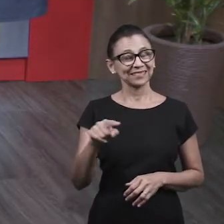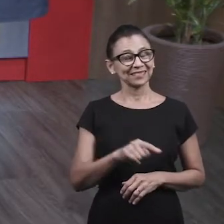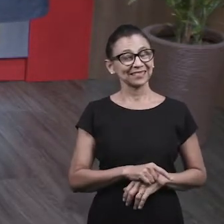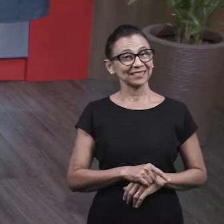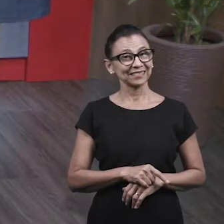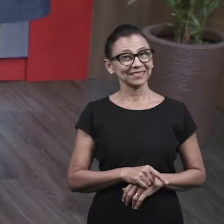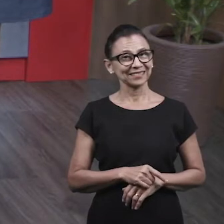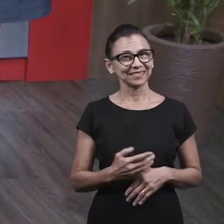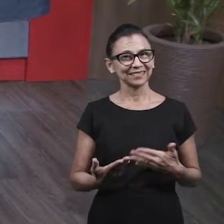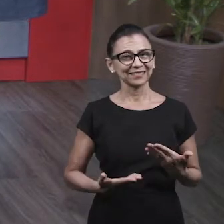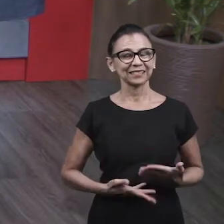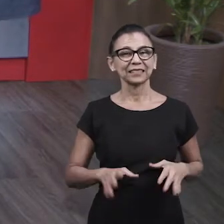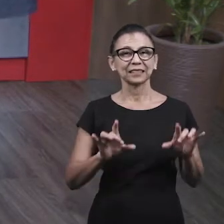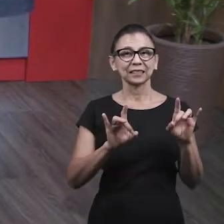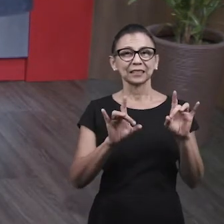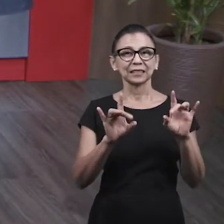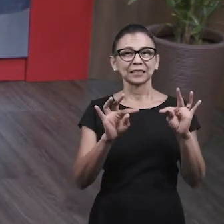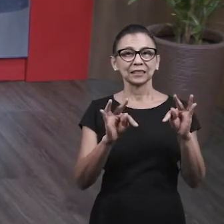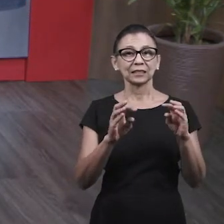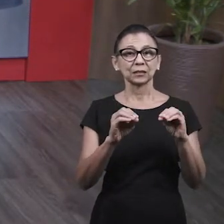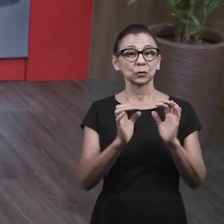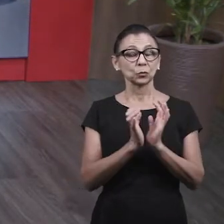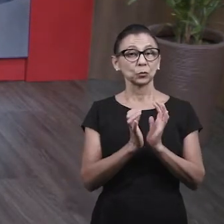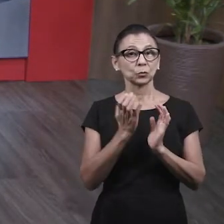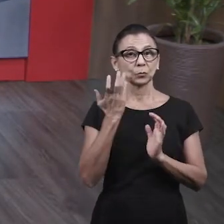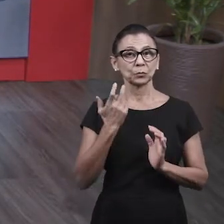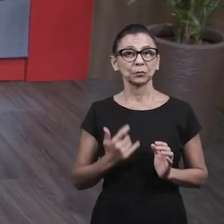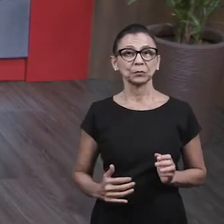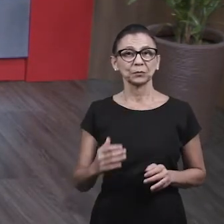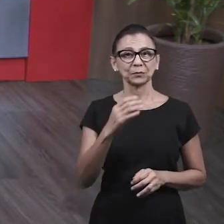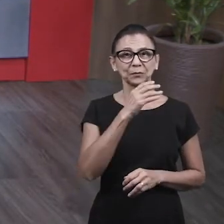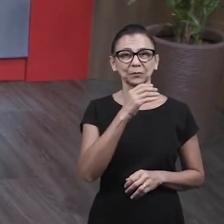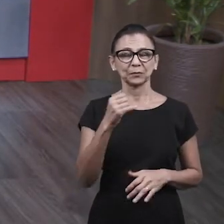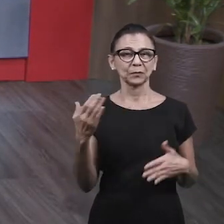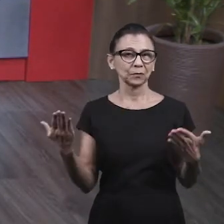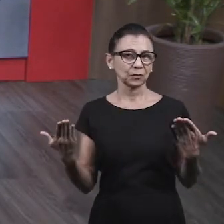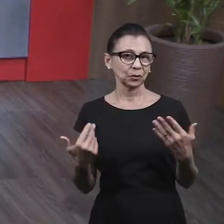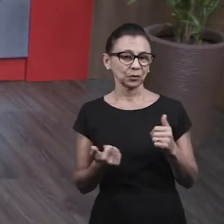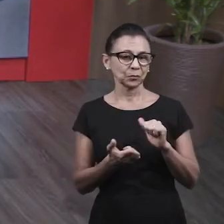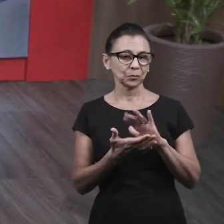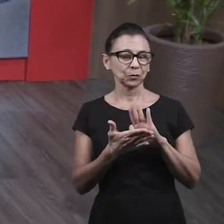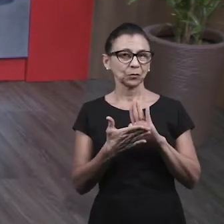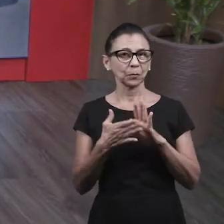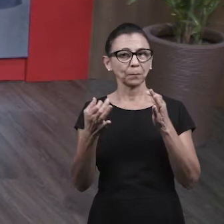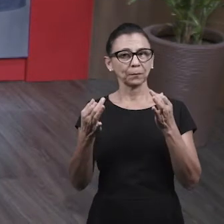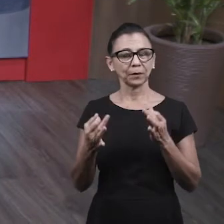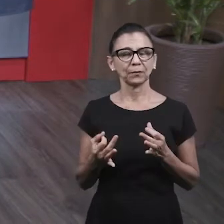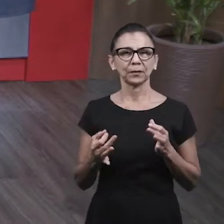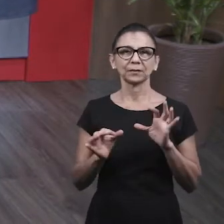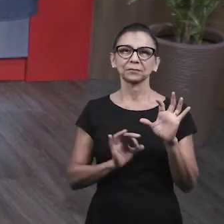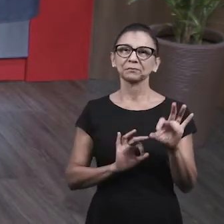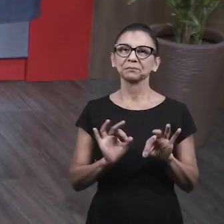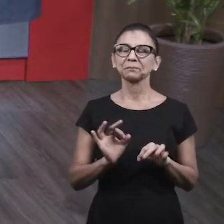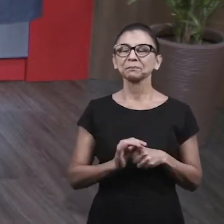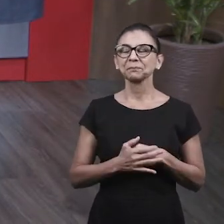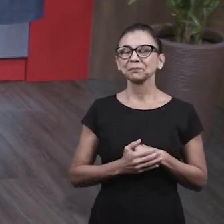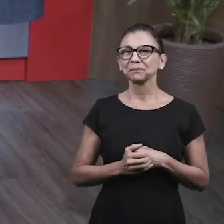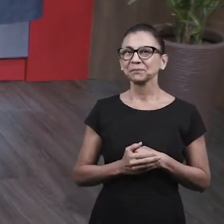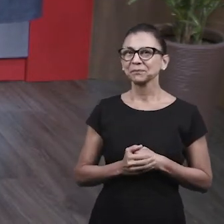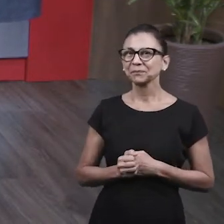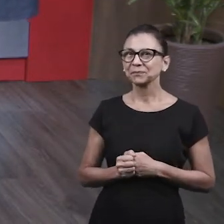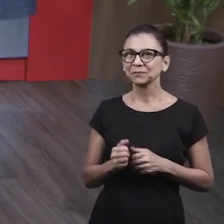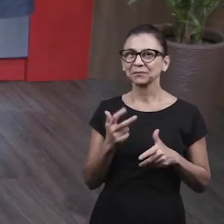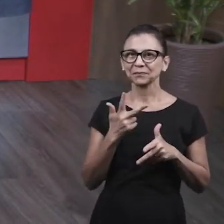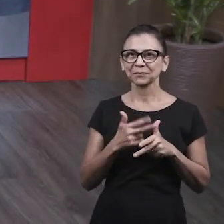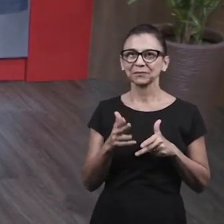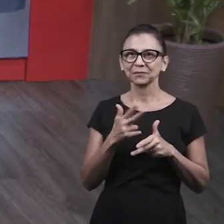La paix du Seigneur Jésus, aux frères et sœurs. Aujourd'hui, dans le volet parfait de louange, nous avons préparé avec